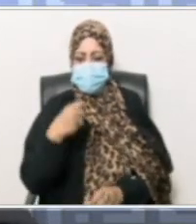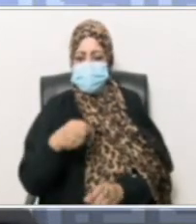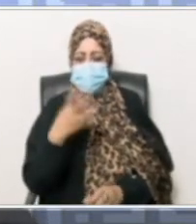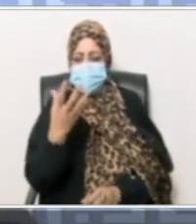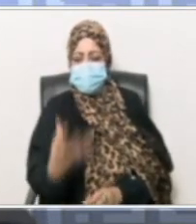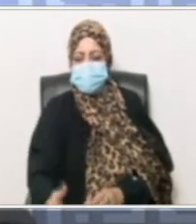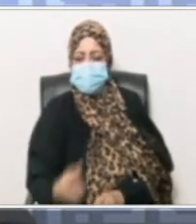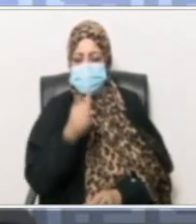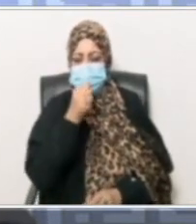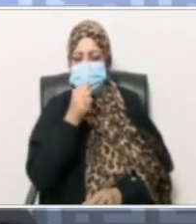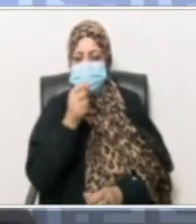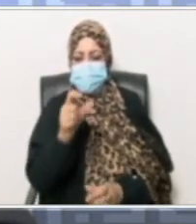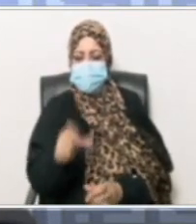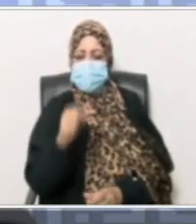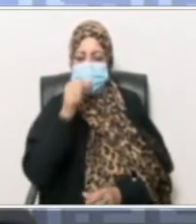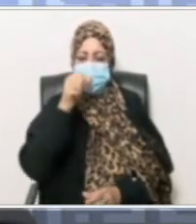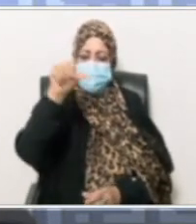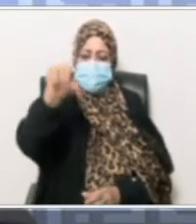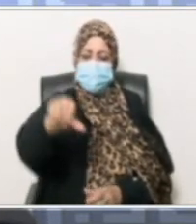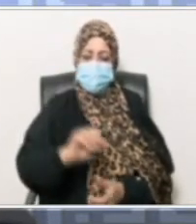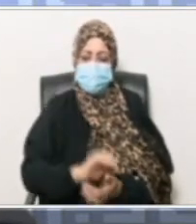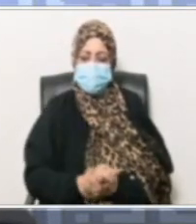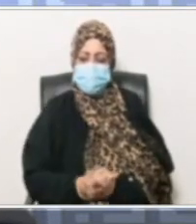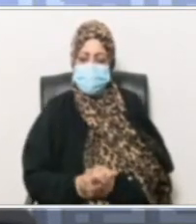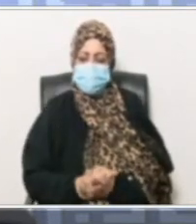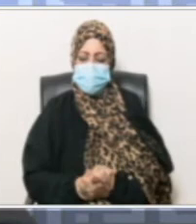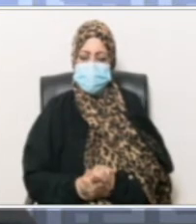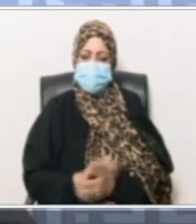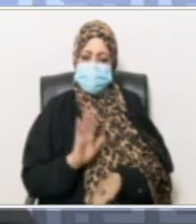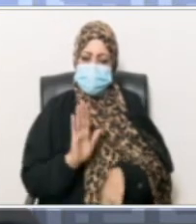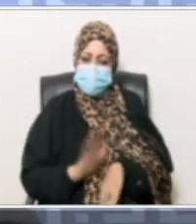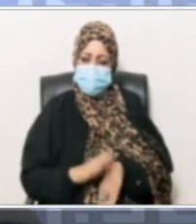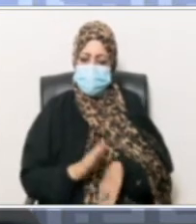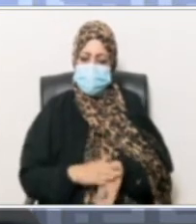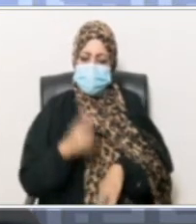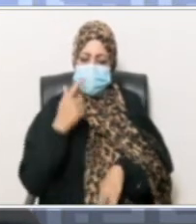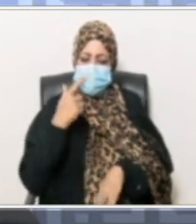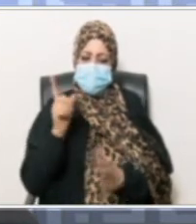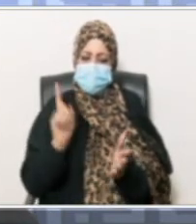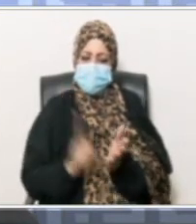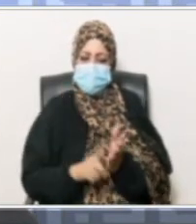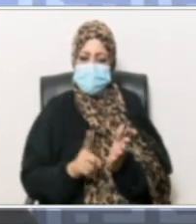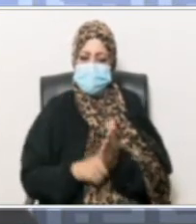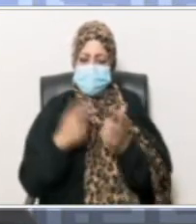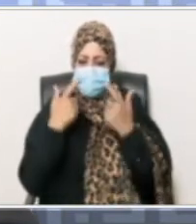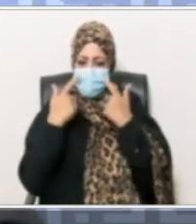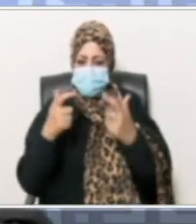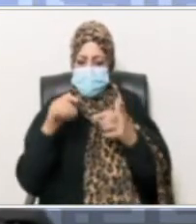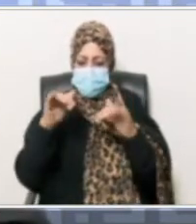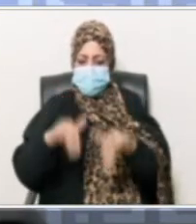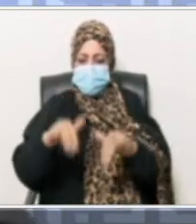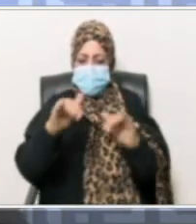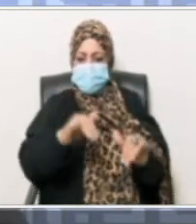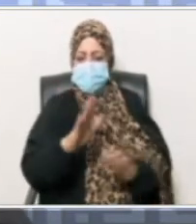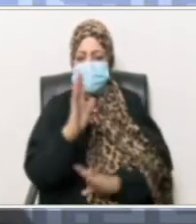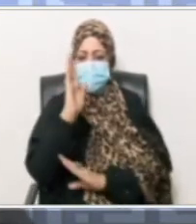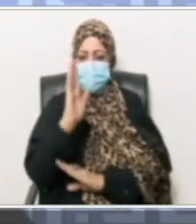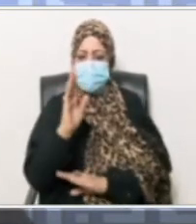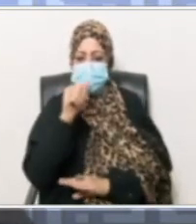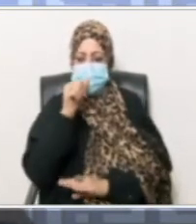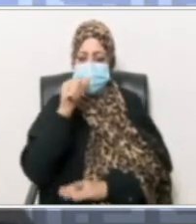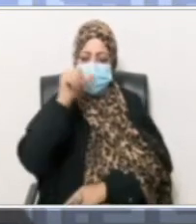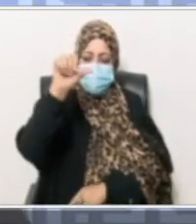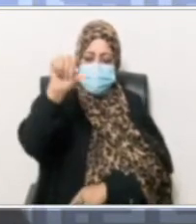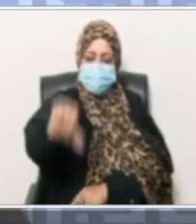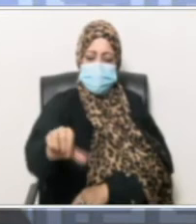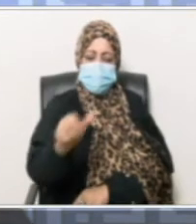الخادم اللي يخدم على المقبرة هذا المسؤول عنها الناظر والله المسؤول عنها اللي واقف عنها يعبي فيها العوينات هذين بالمية، حتى العصافير يعني تجد ماء